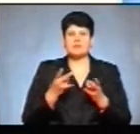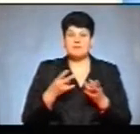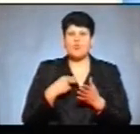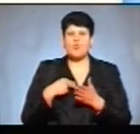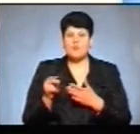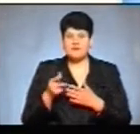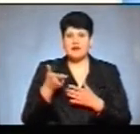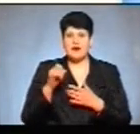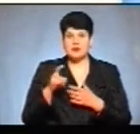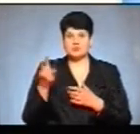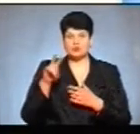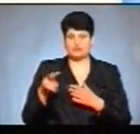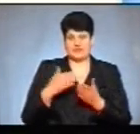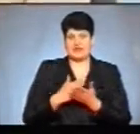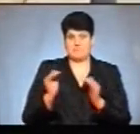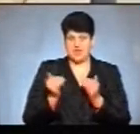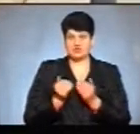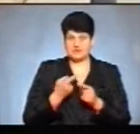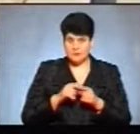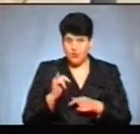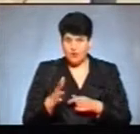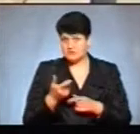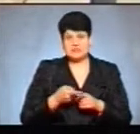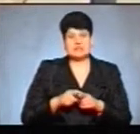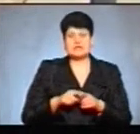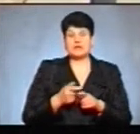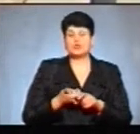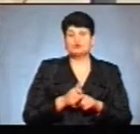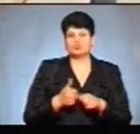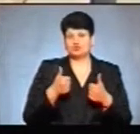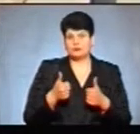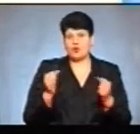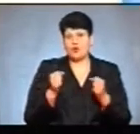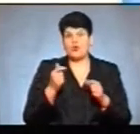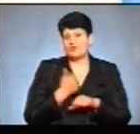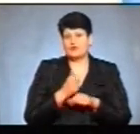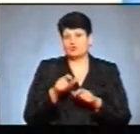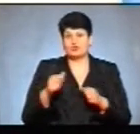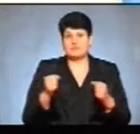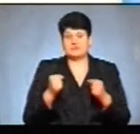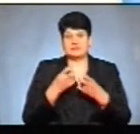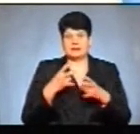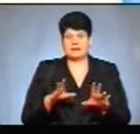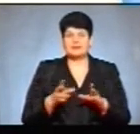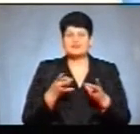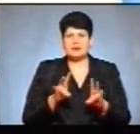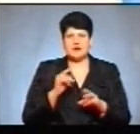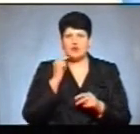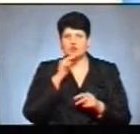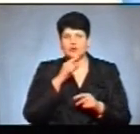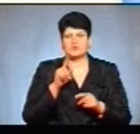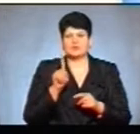валюту стає меншою. Хіба це погано? Це дуже добре. Головне, щоб люди не мерзли. От не треба економити так, щоб собі було